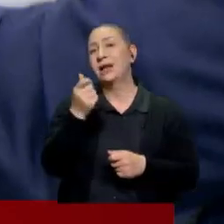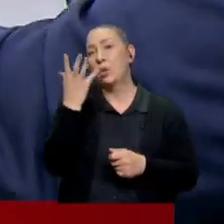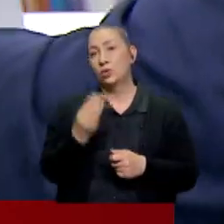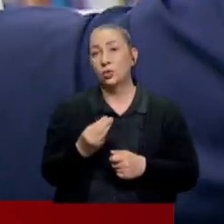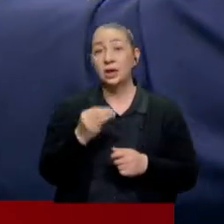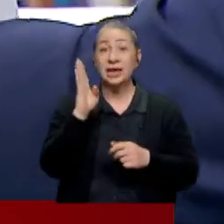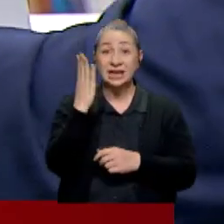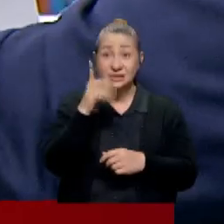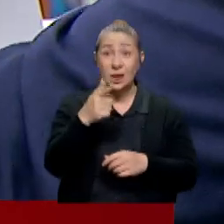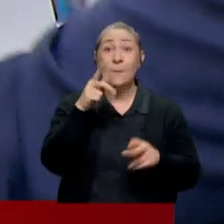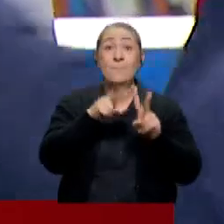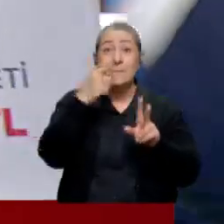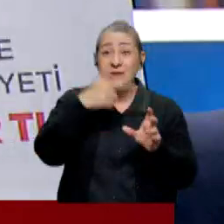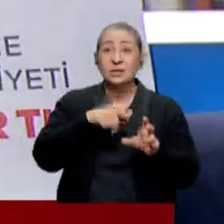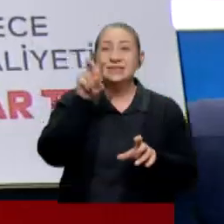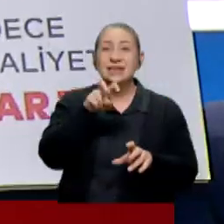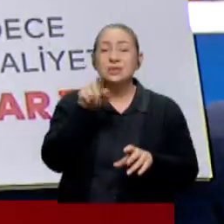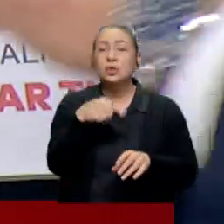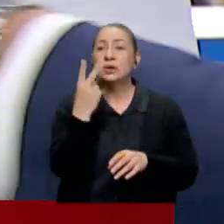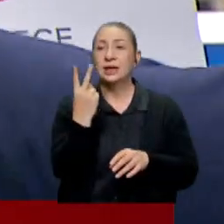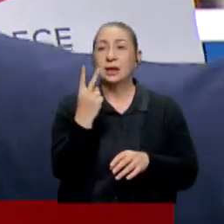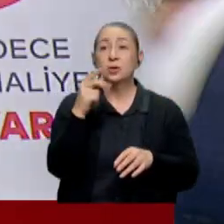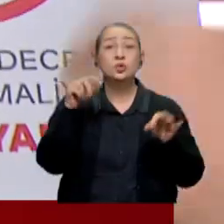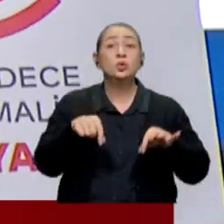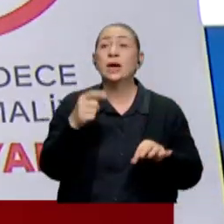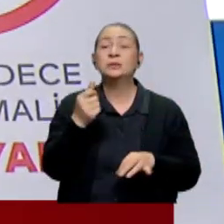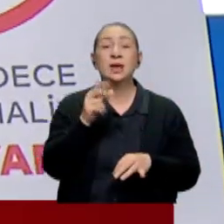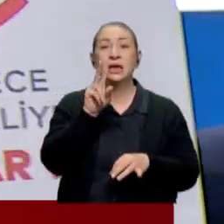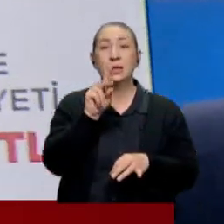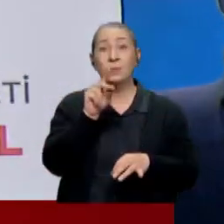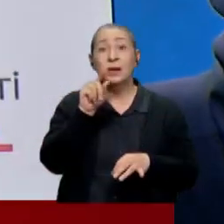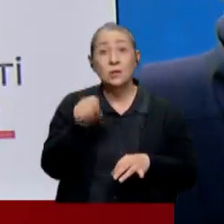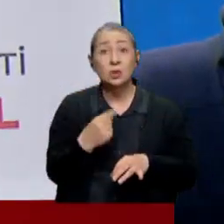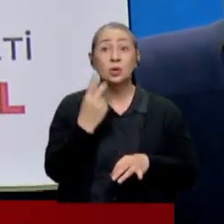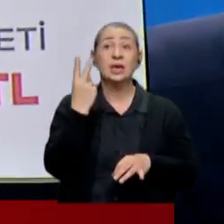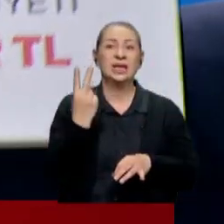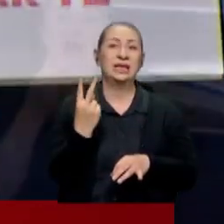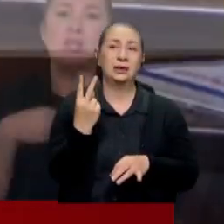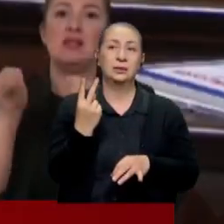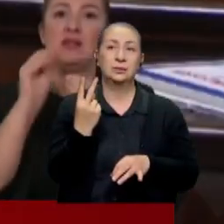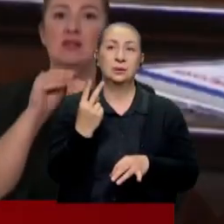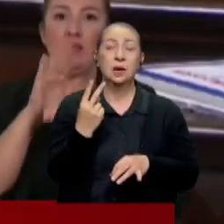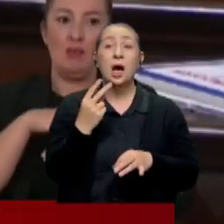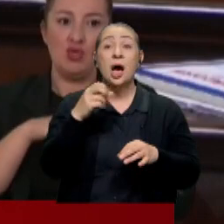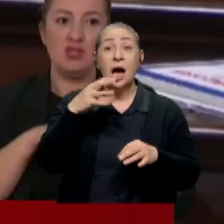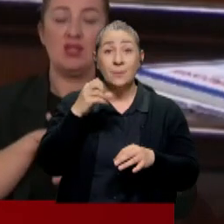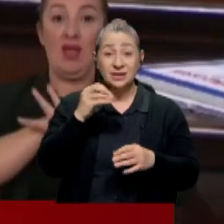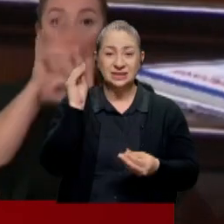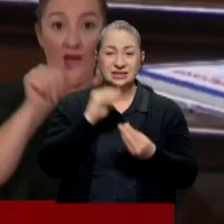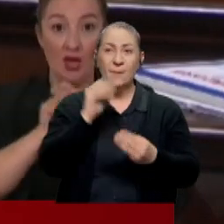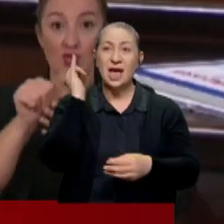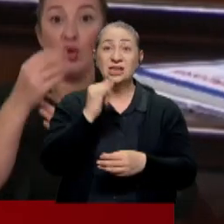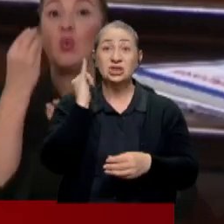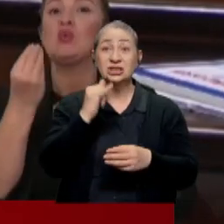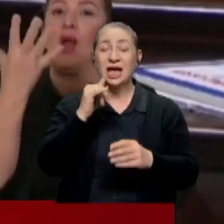oldu. Kasım'da mazot 8.2 lira. Şu anda kaç lira? 21.2 lira. AK Parti'nin zam